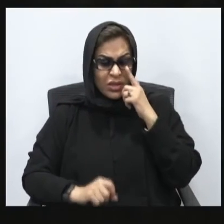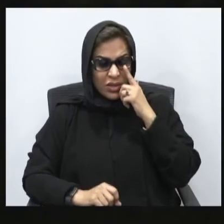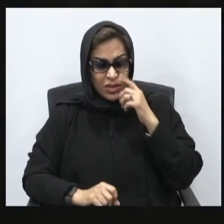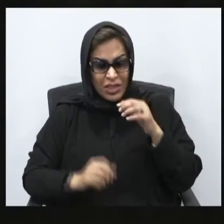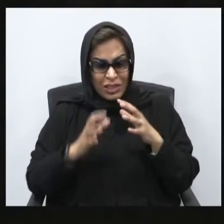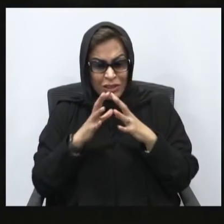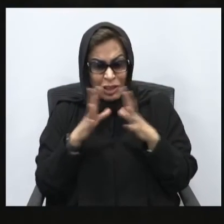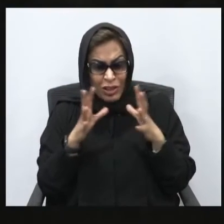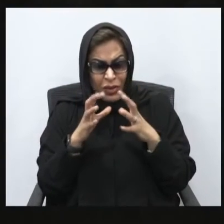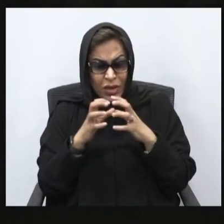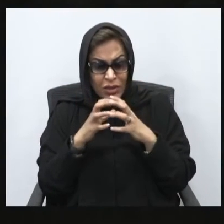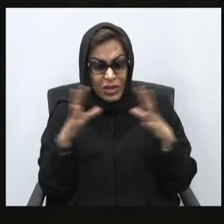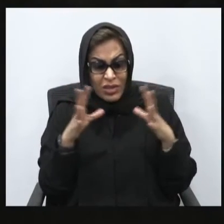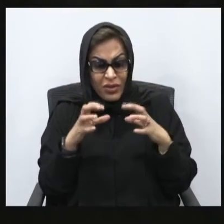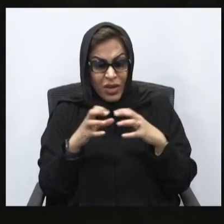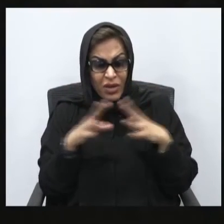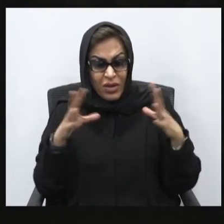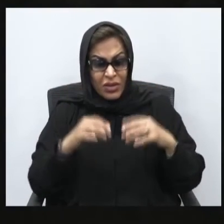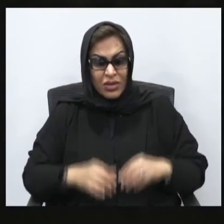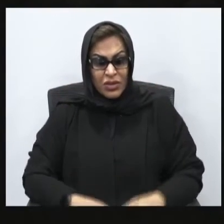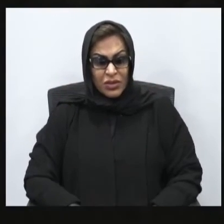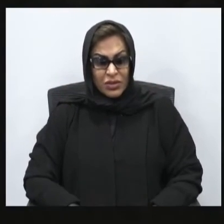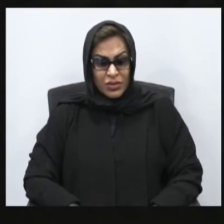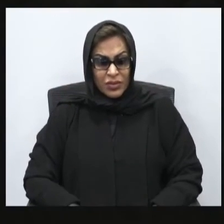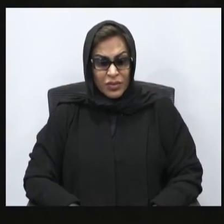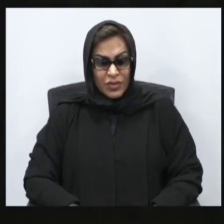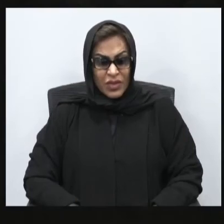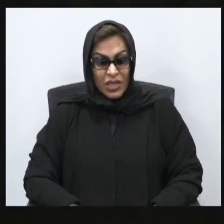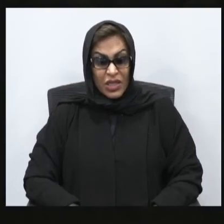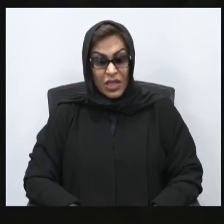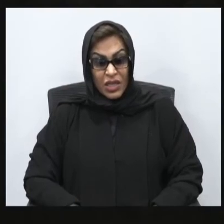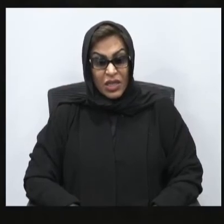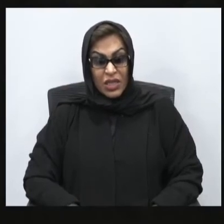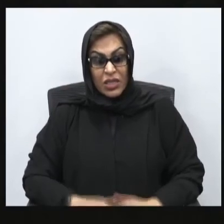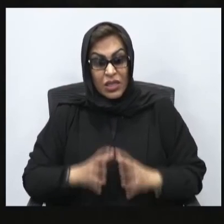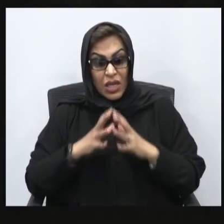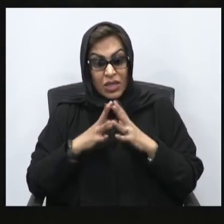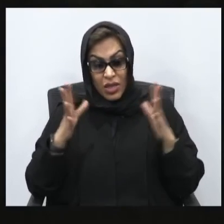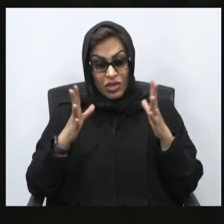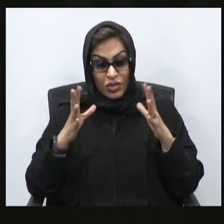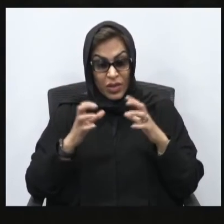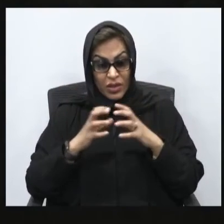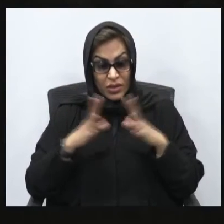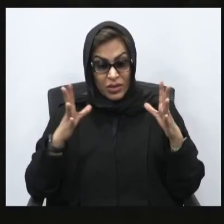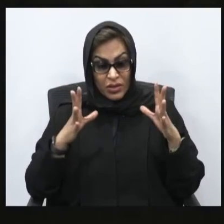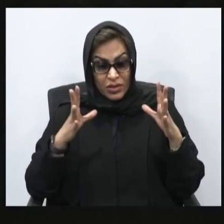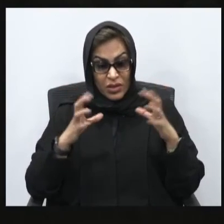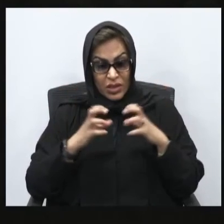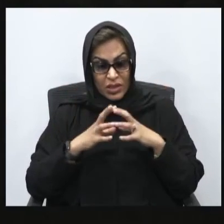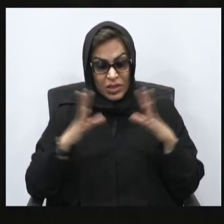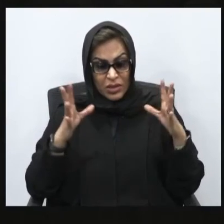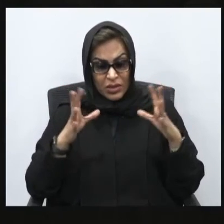تنتفخ وهذا الانتفاخ بالتالي يزيد حجمها ولا تحمل او لا